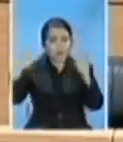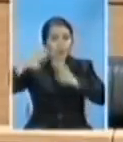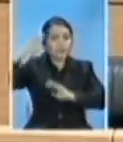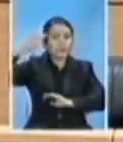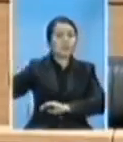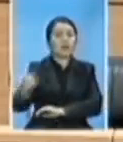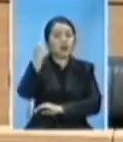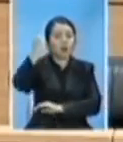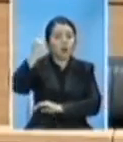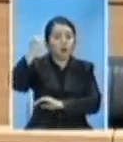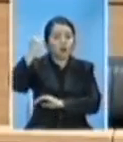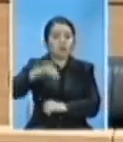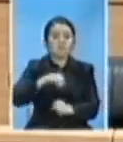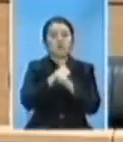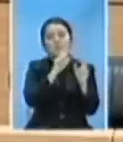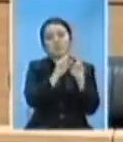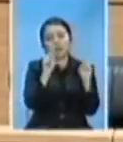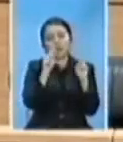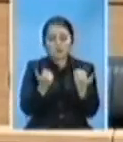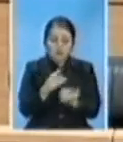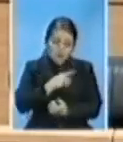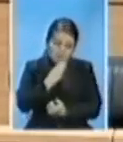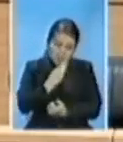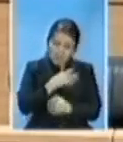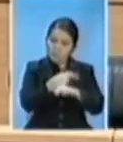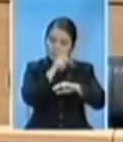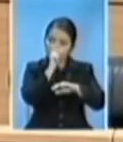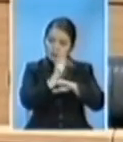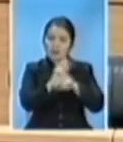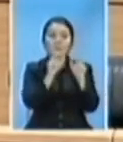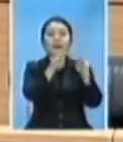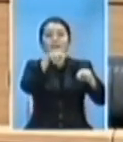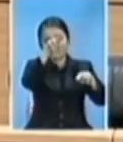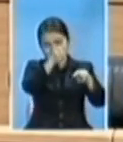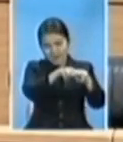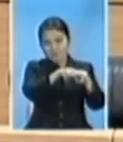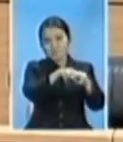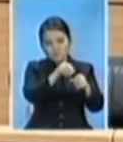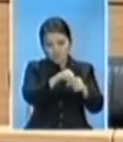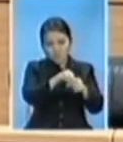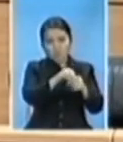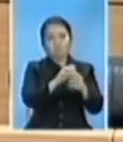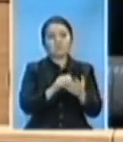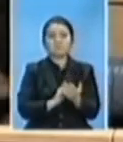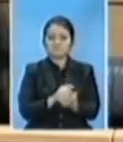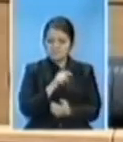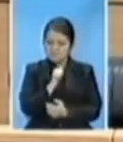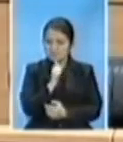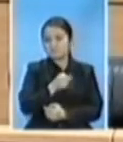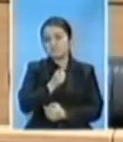การแต่วันนี้ดีใจมากประธานคณะกรรมการเผด็จการนั่งในสภาด้วยครับชอบจริง